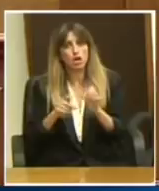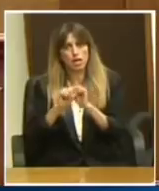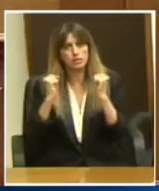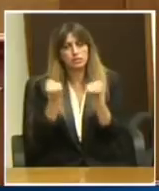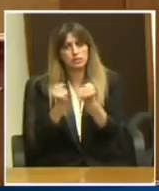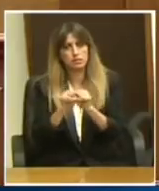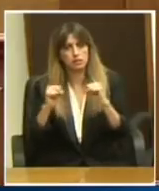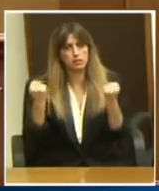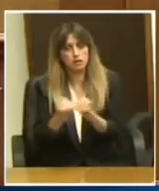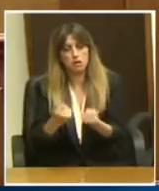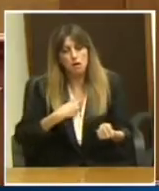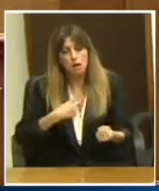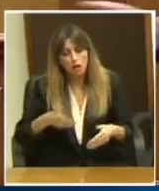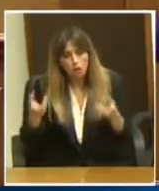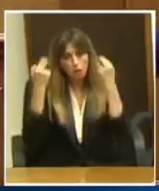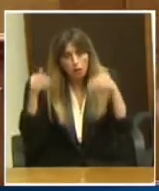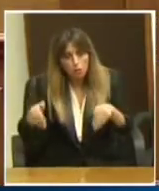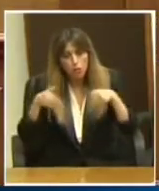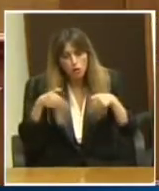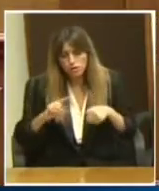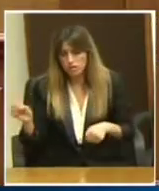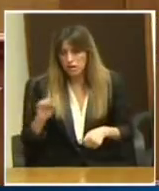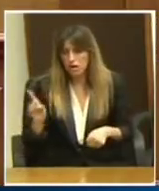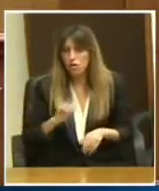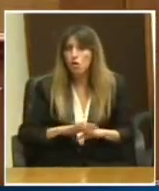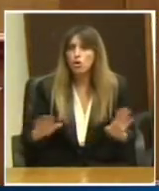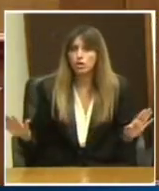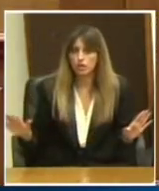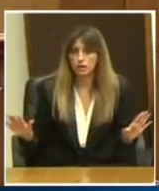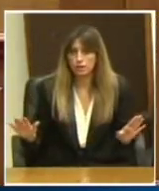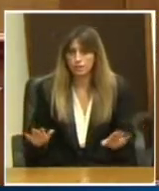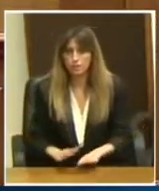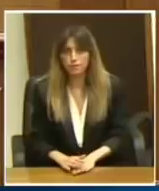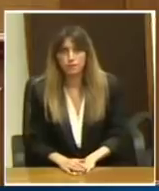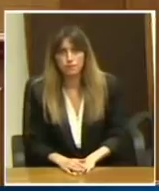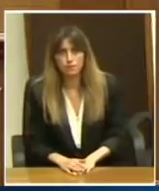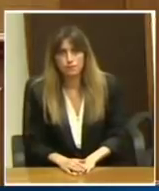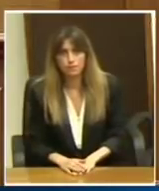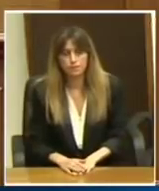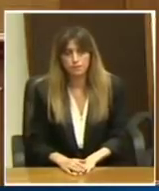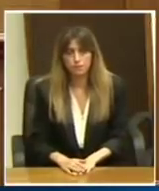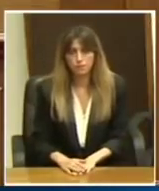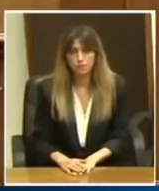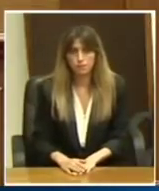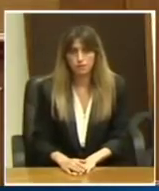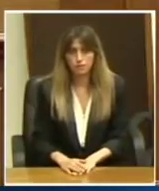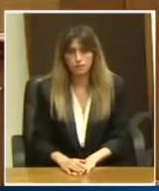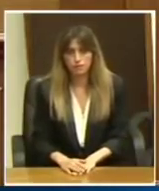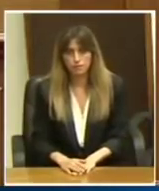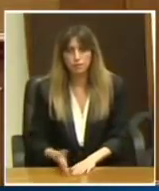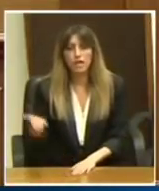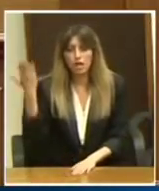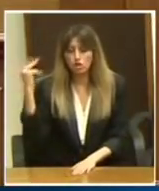Κορυφής, και την άλλη, εκεί όπου καταγράφει για πρώτη φορά ο όρος Δημοκρατία της Μακεδονίας σε κοινοτική